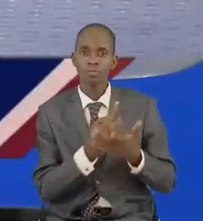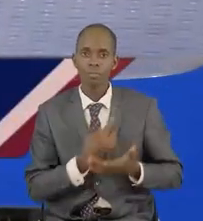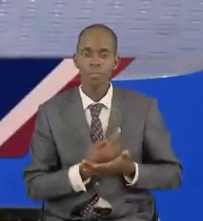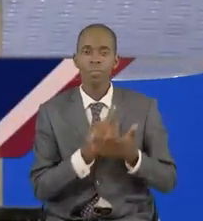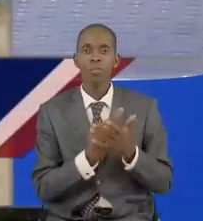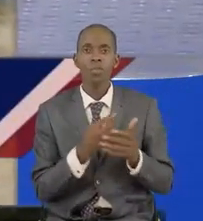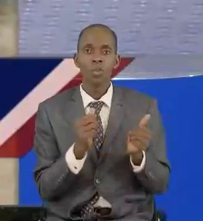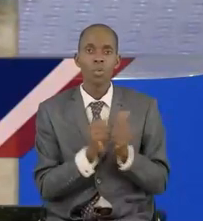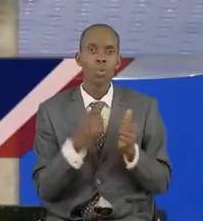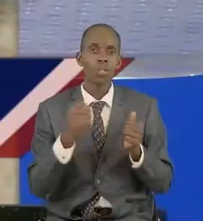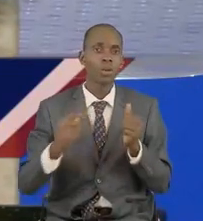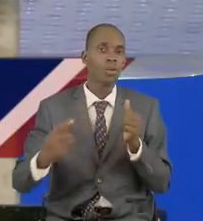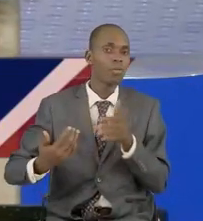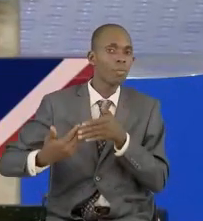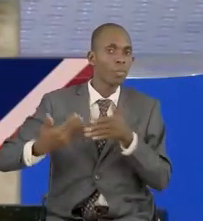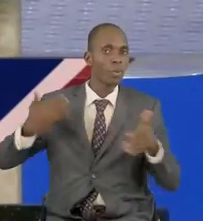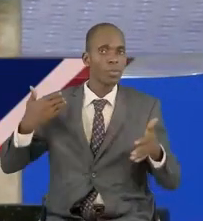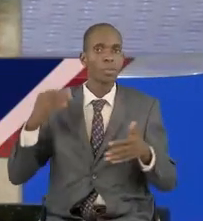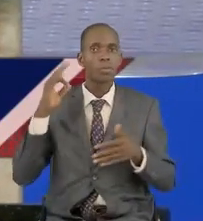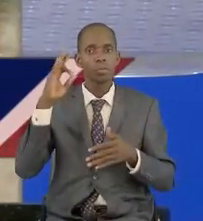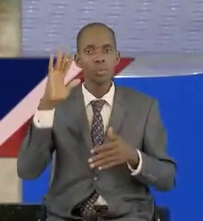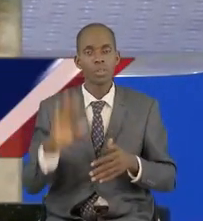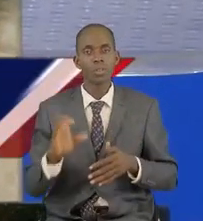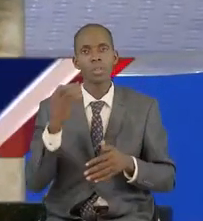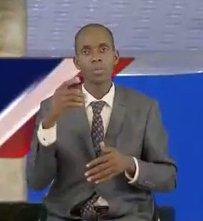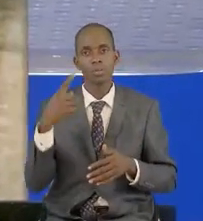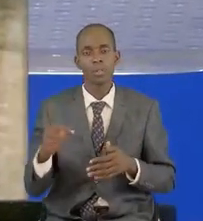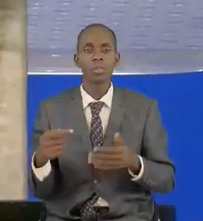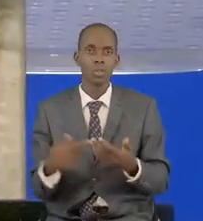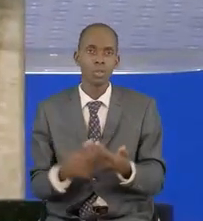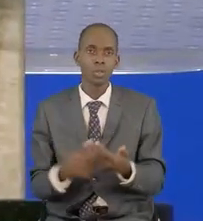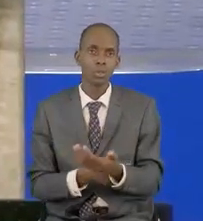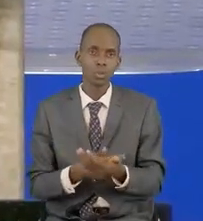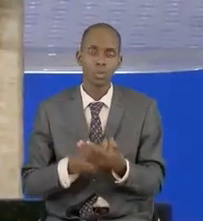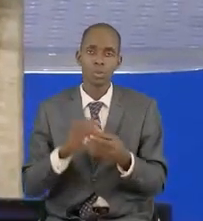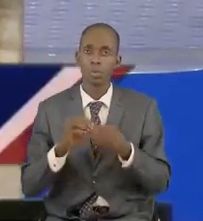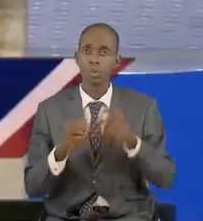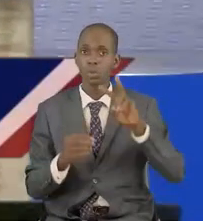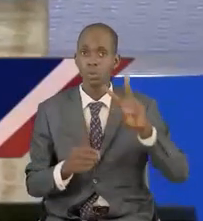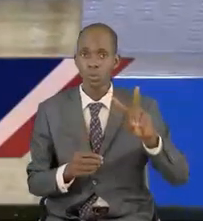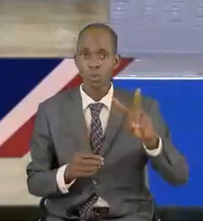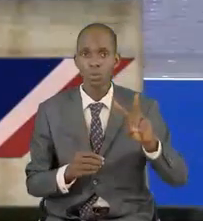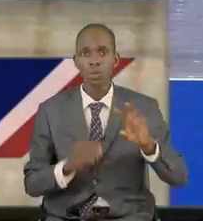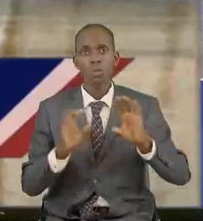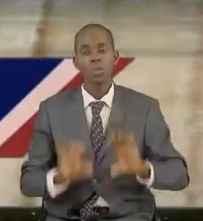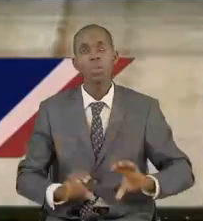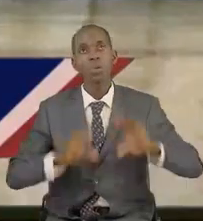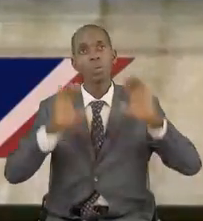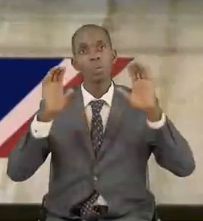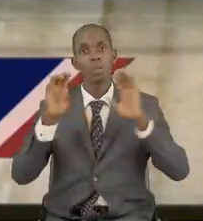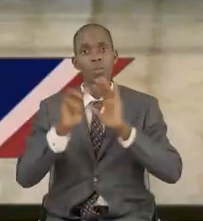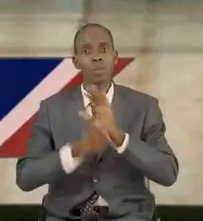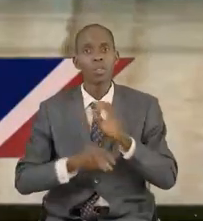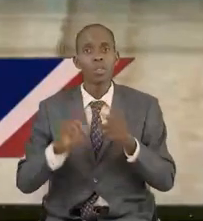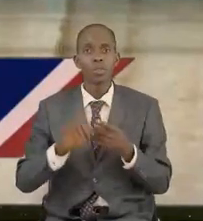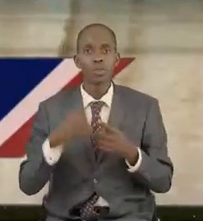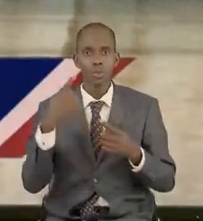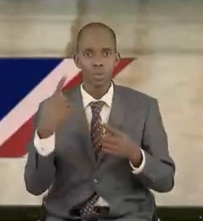la consultation avec les principaux prédicateurs de l'Évangile de